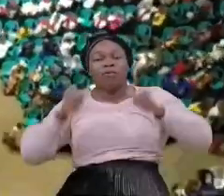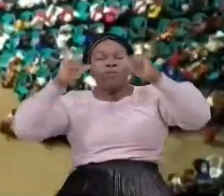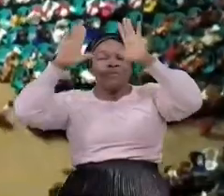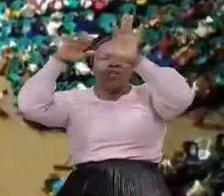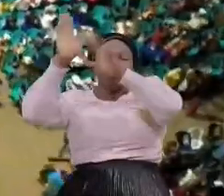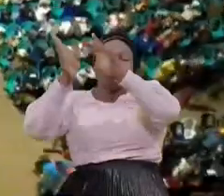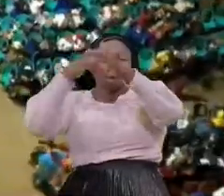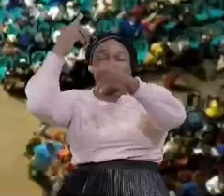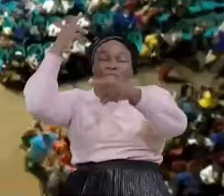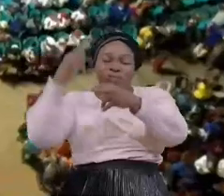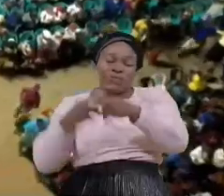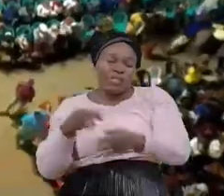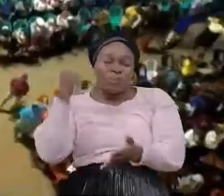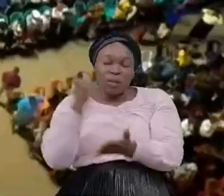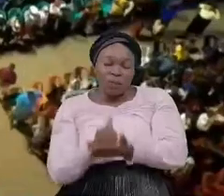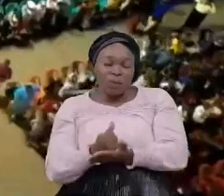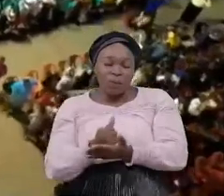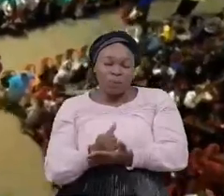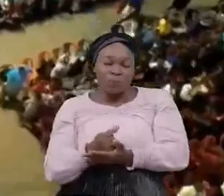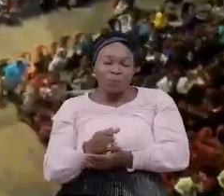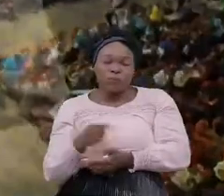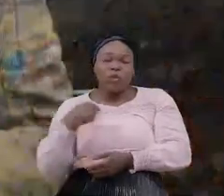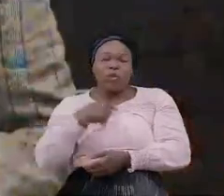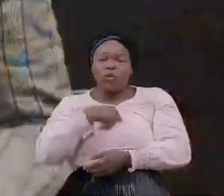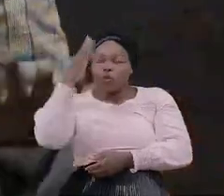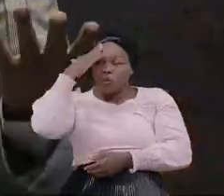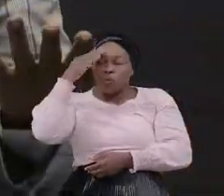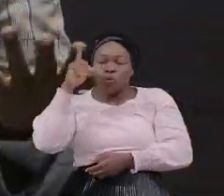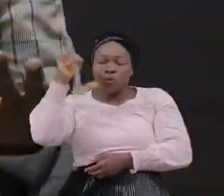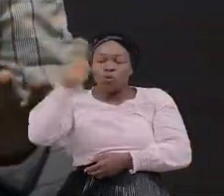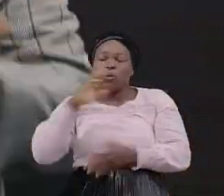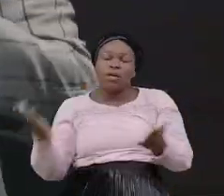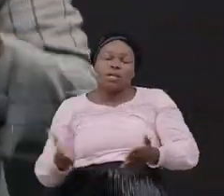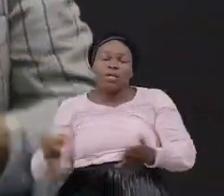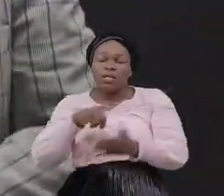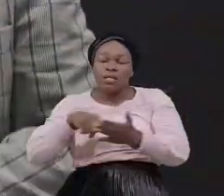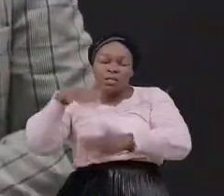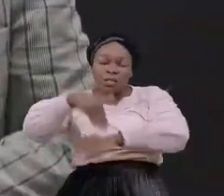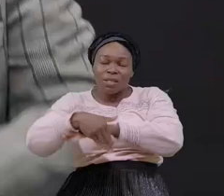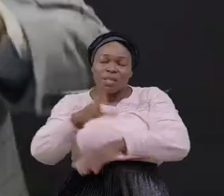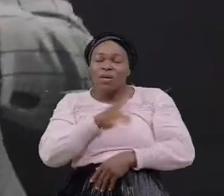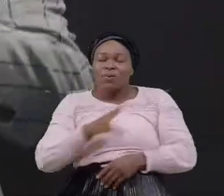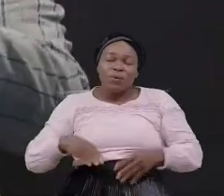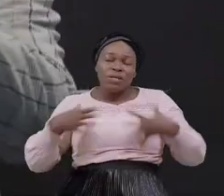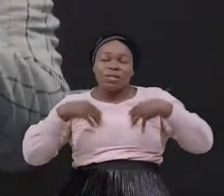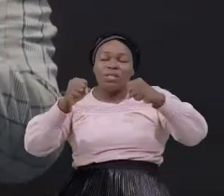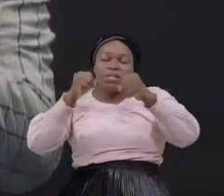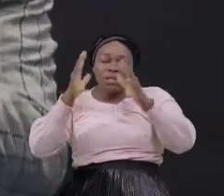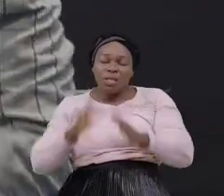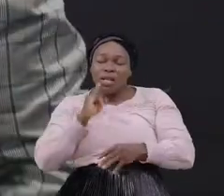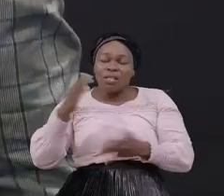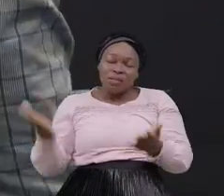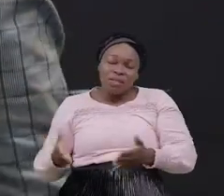de Jésus-Christ, nous savons que tu es ici ce soir. Christ, le guérisseur, est là ce